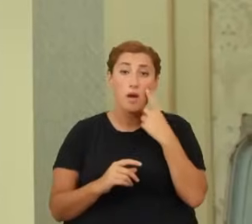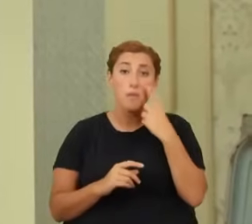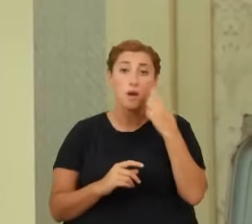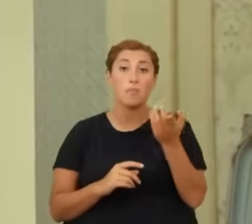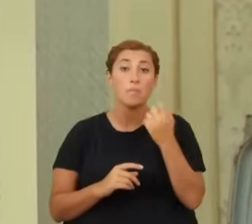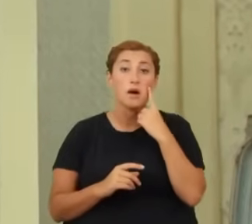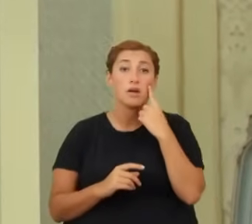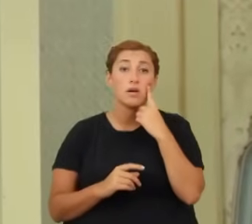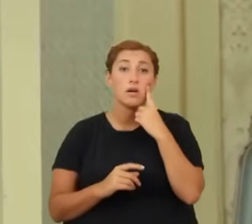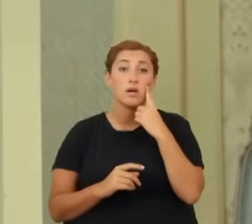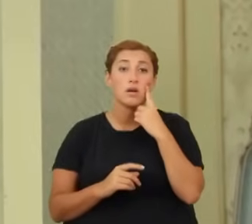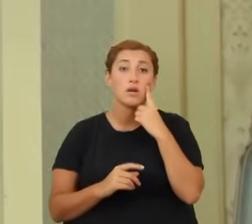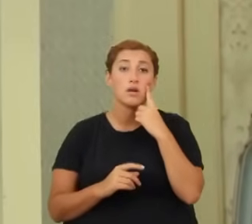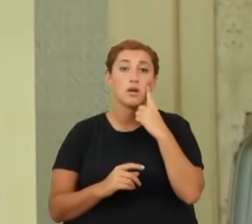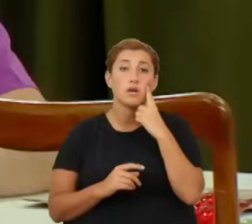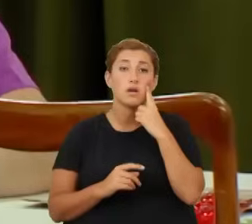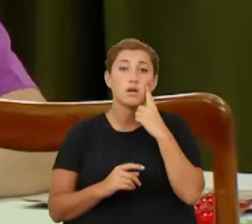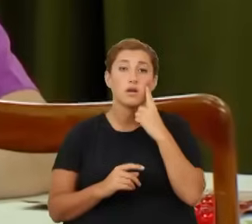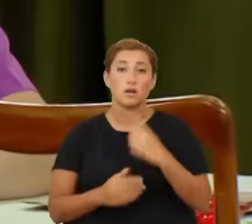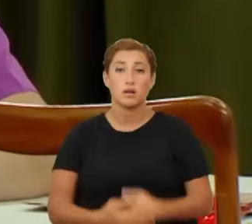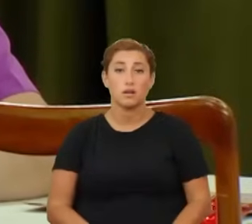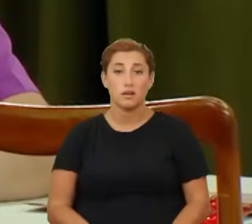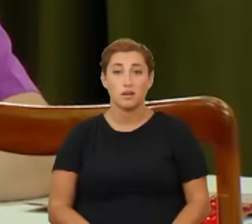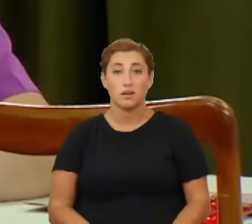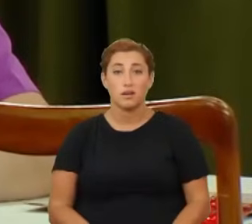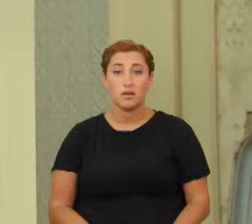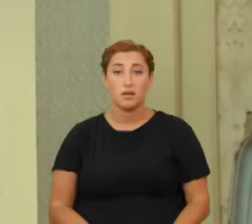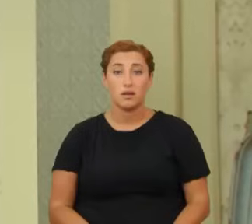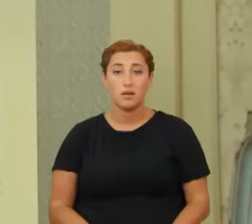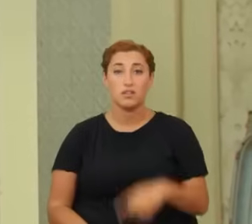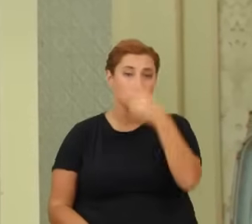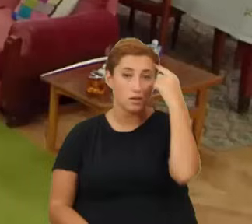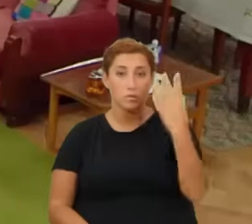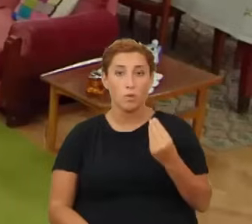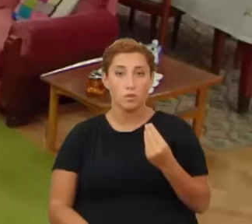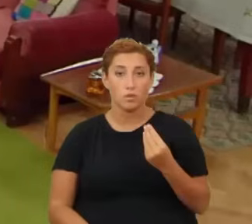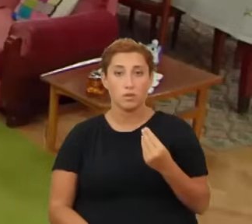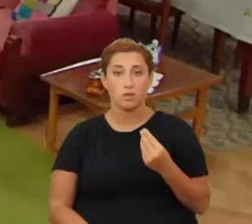bak. Olmuyor baba. Oldu. Bıraktığı külahlar ortalığa saçılmış. Nasıl oldu?